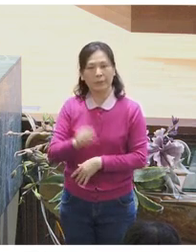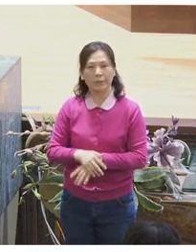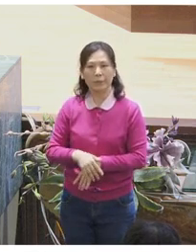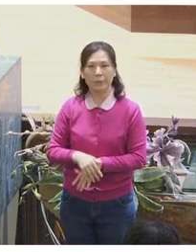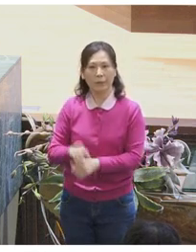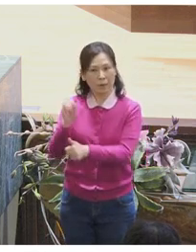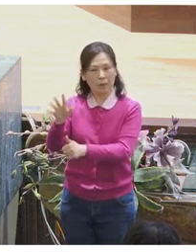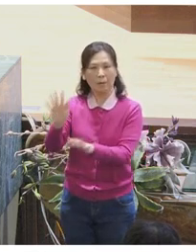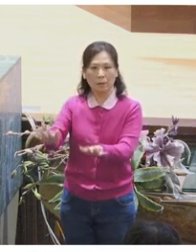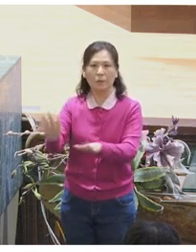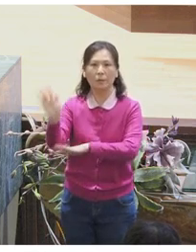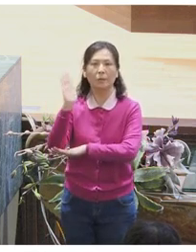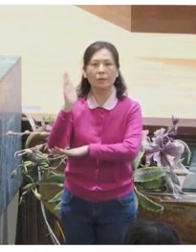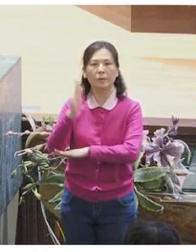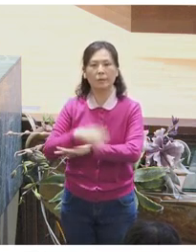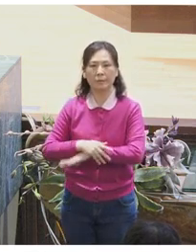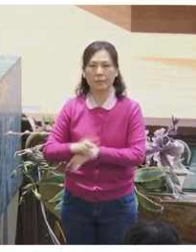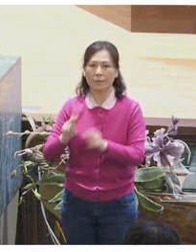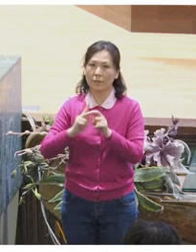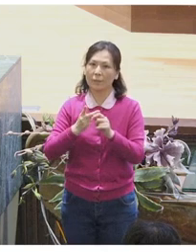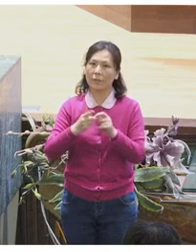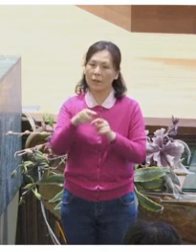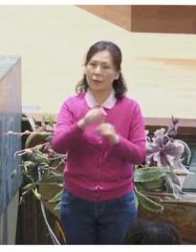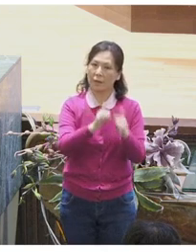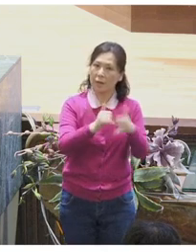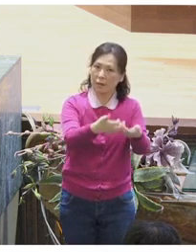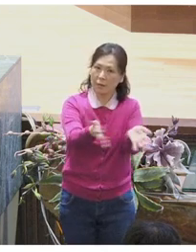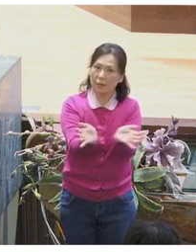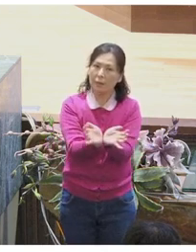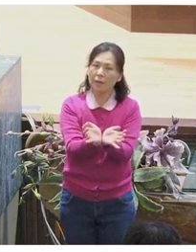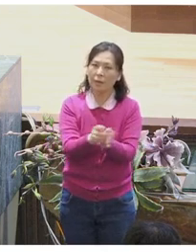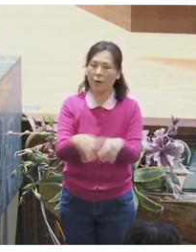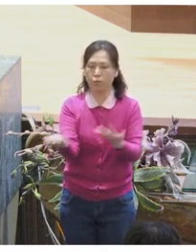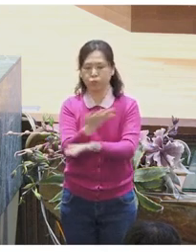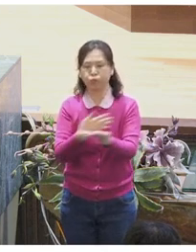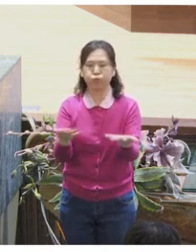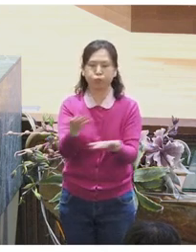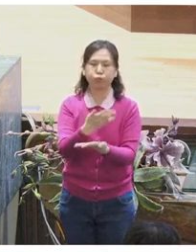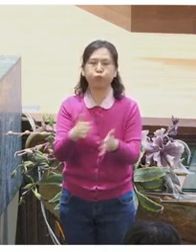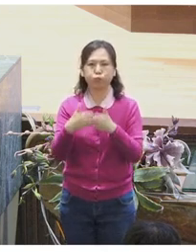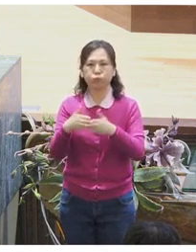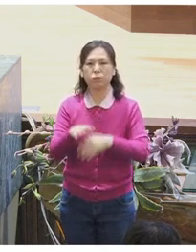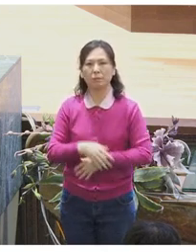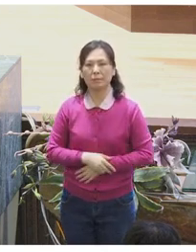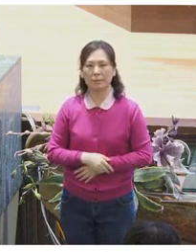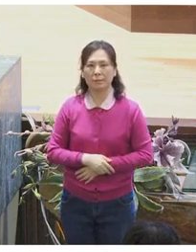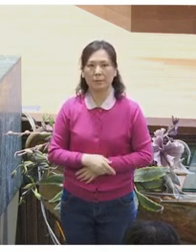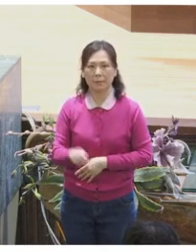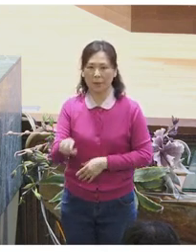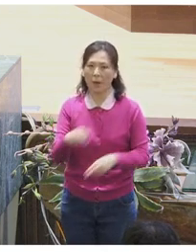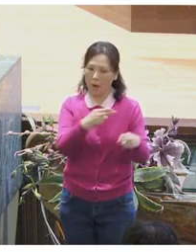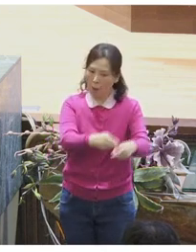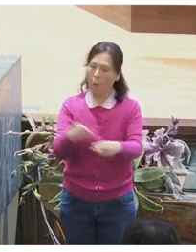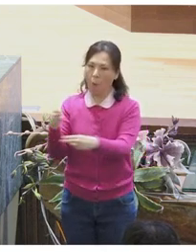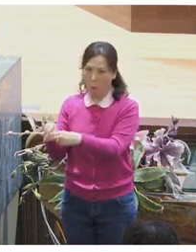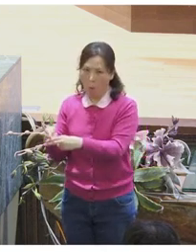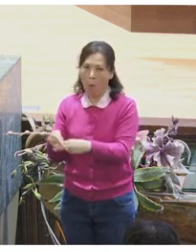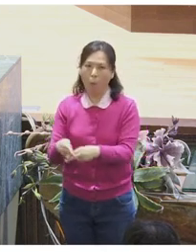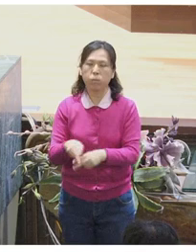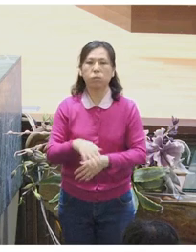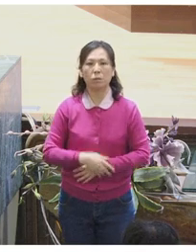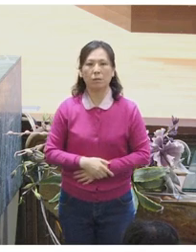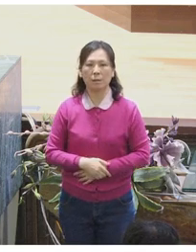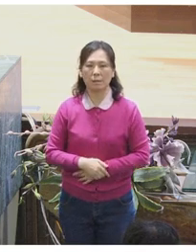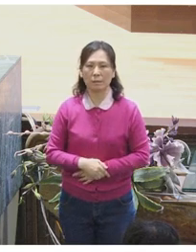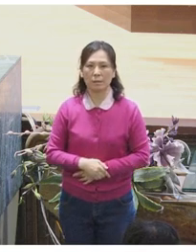政府要跟，啊，社团沟通，要建立信任机制，